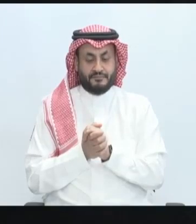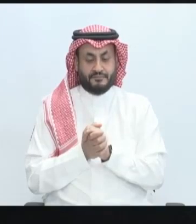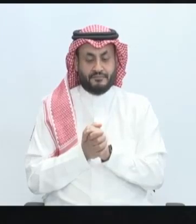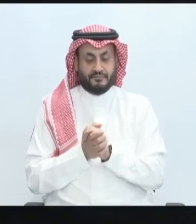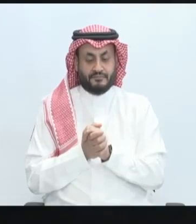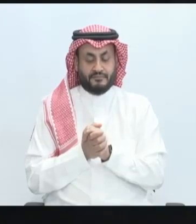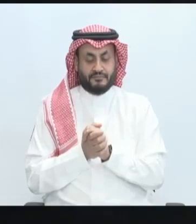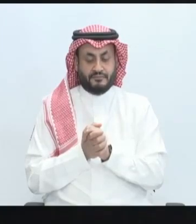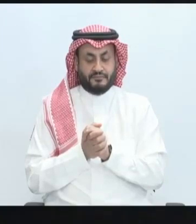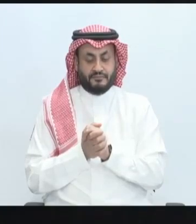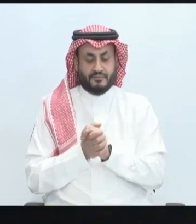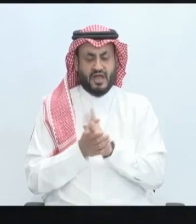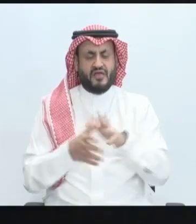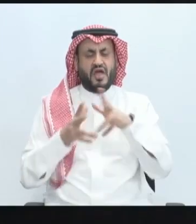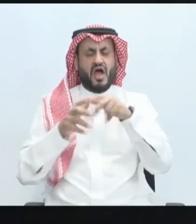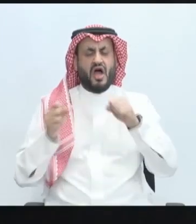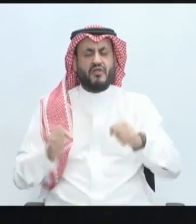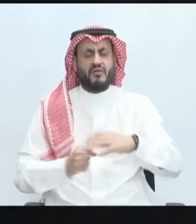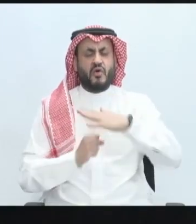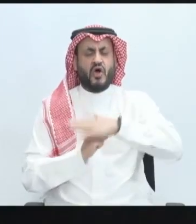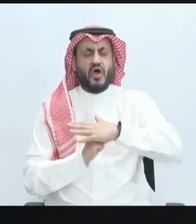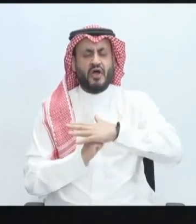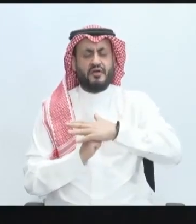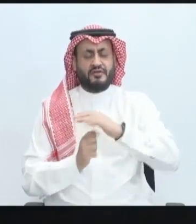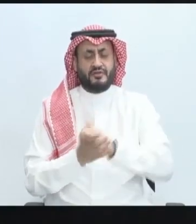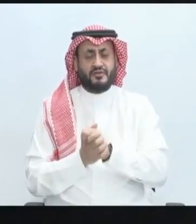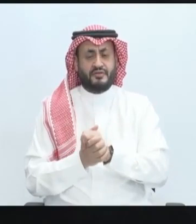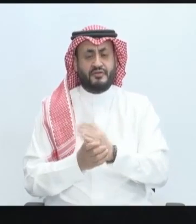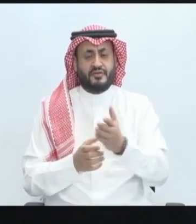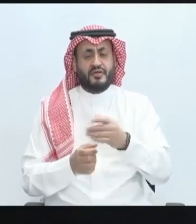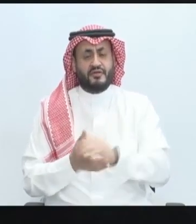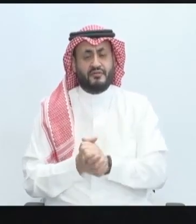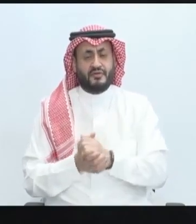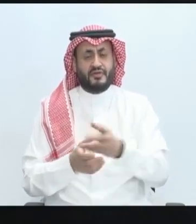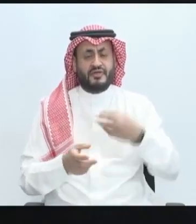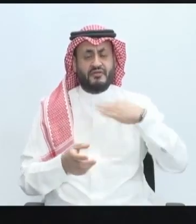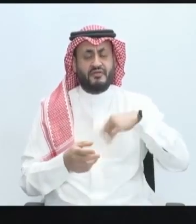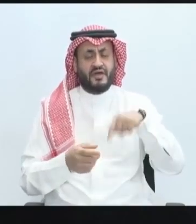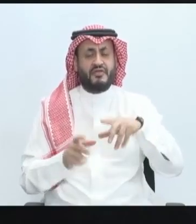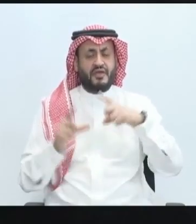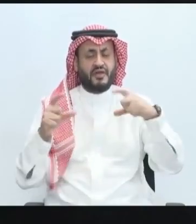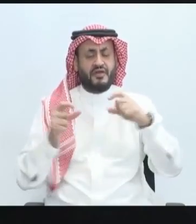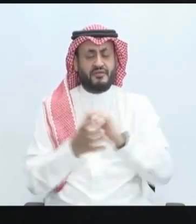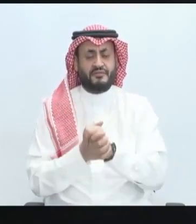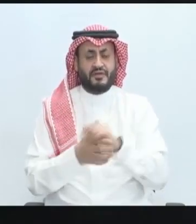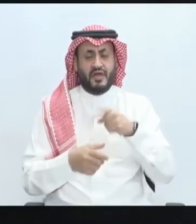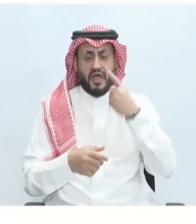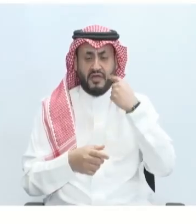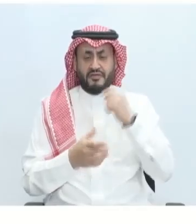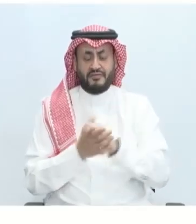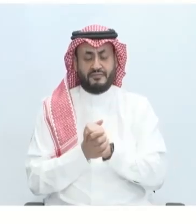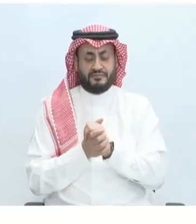فهذه اعظم قاعده واعظم تطبيق نخرج من هذه الايات في حياتنا ونطبق ذلك في